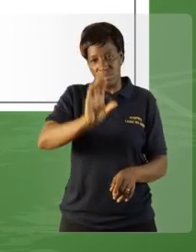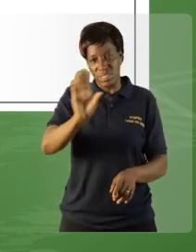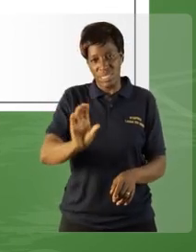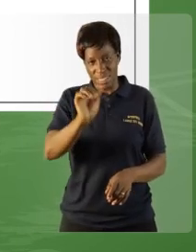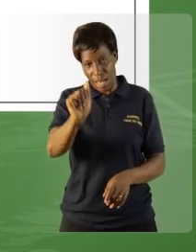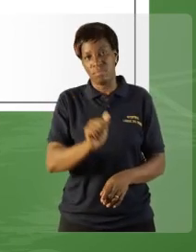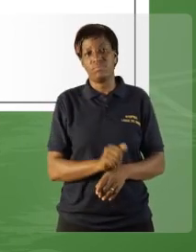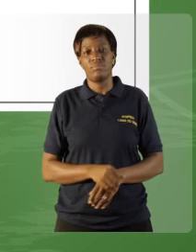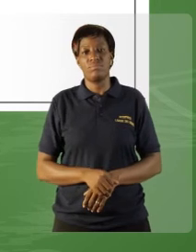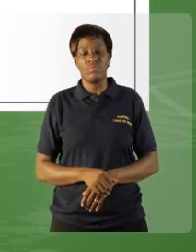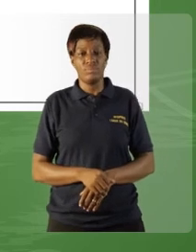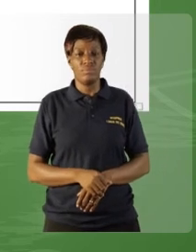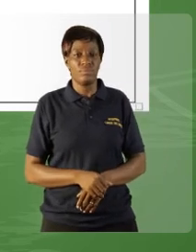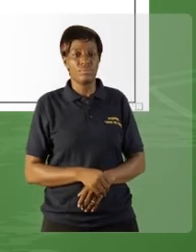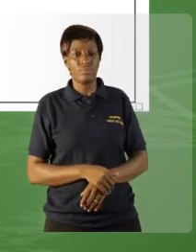Toujours dans la rubrique grammaire,